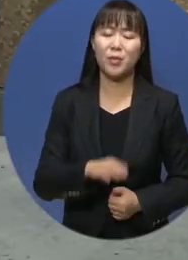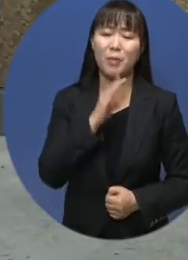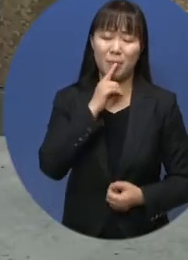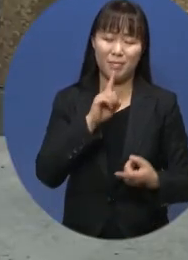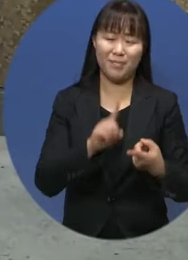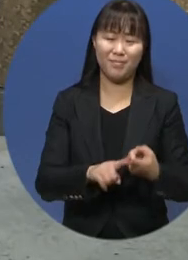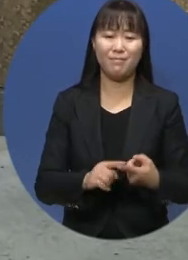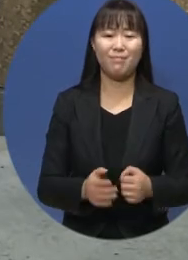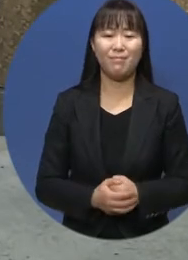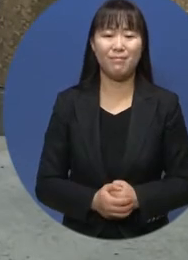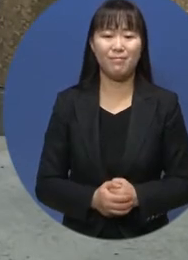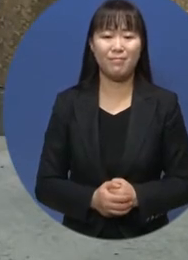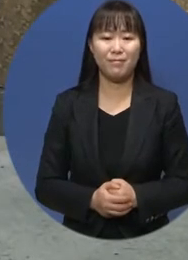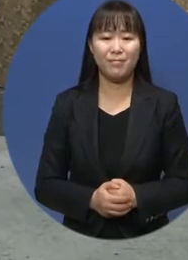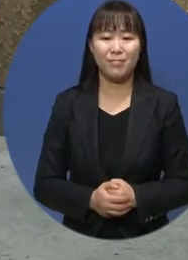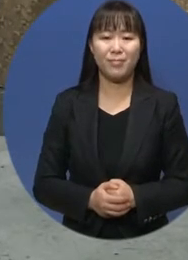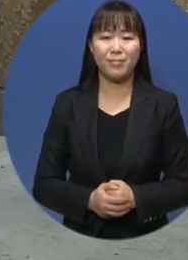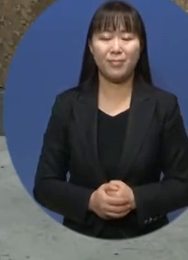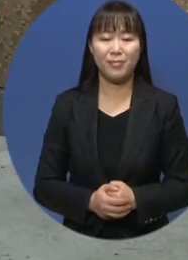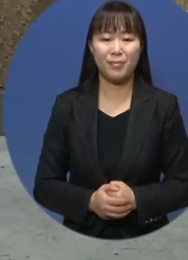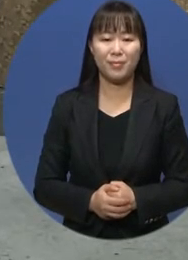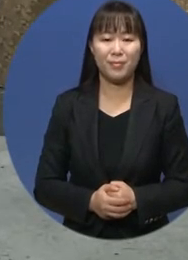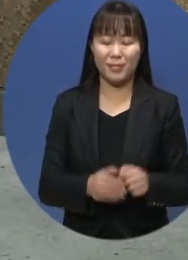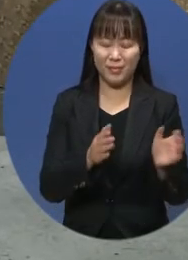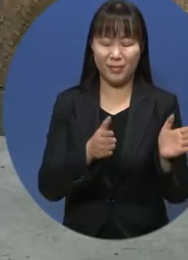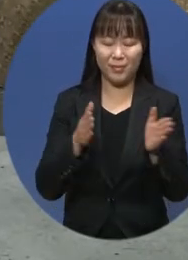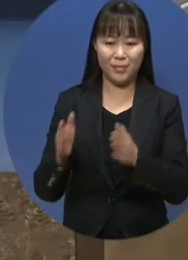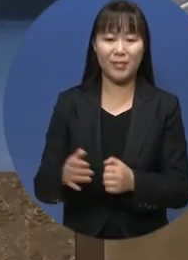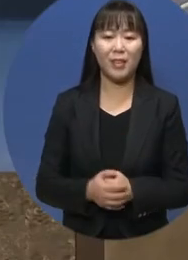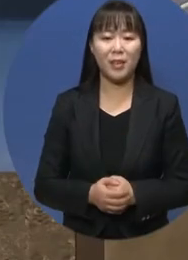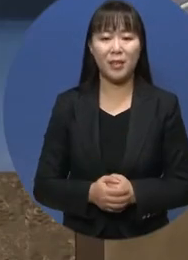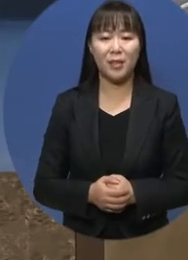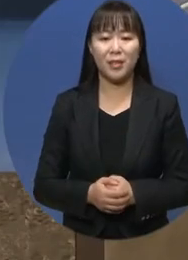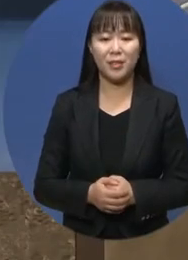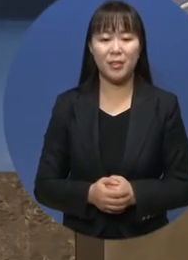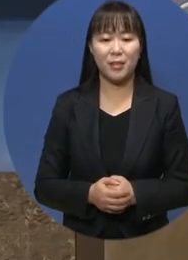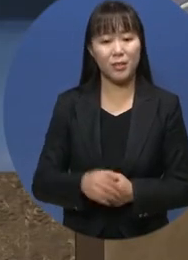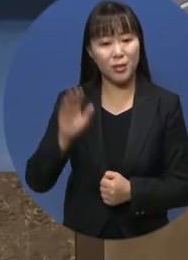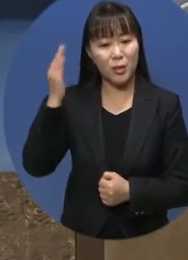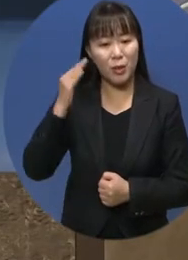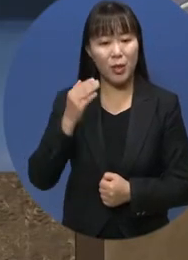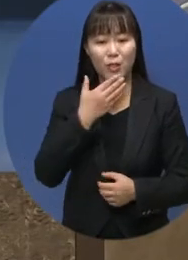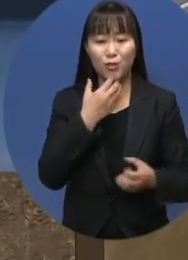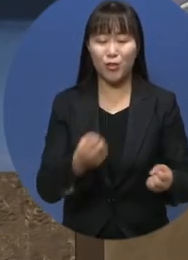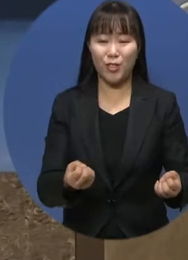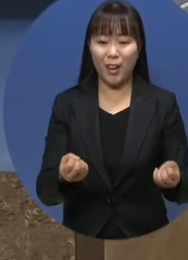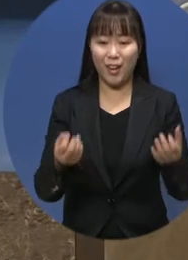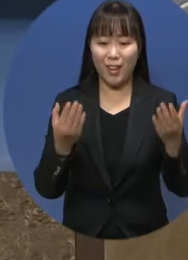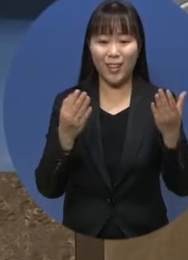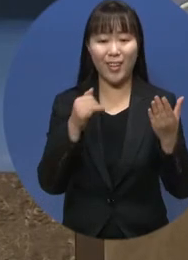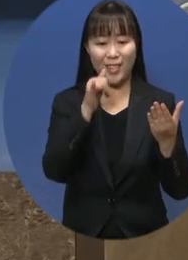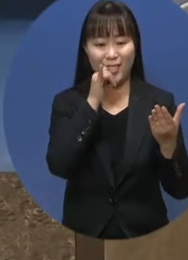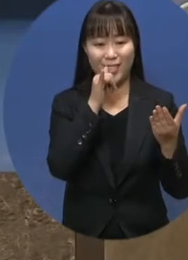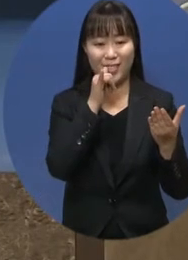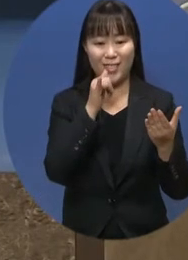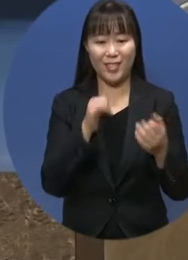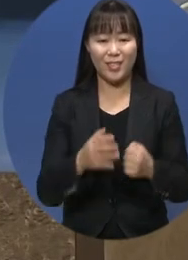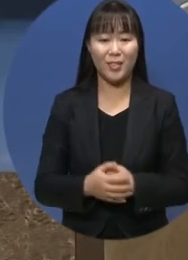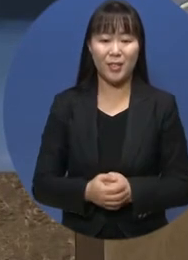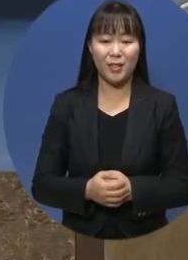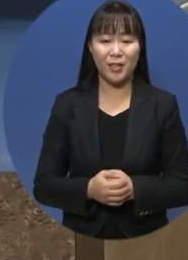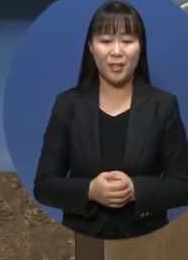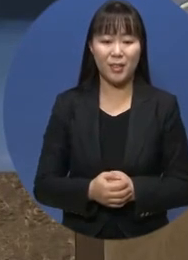말씀이십니다 네 그럼 이제 또 다음 질문으로 넘어가서 요 예 어 최근에도 축하 드릴 일이 있었더라